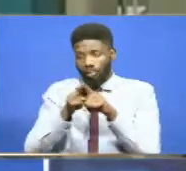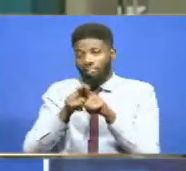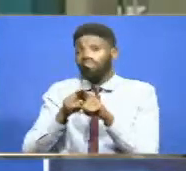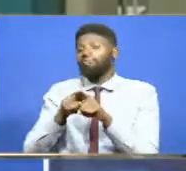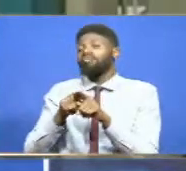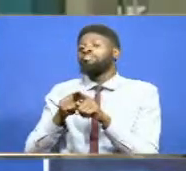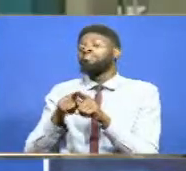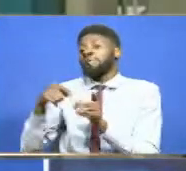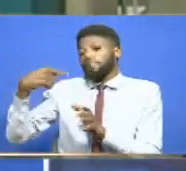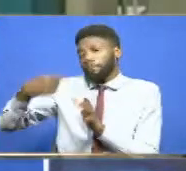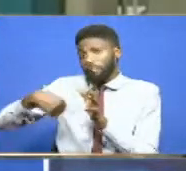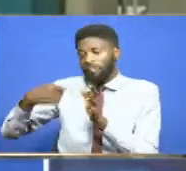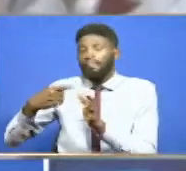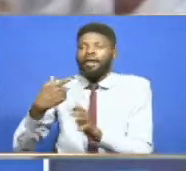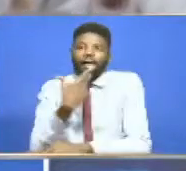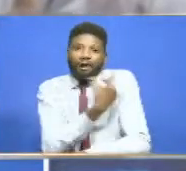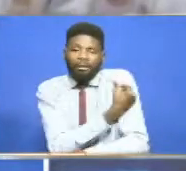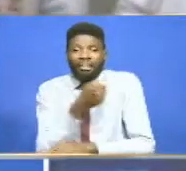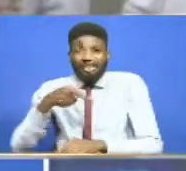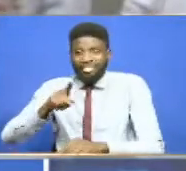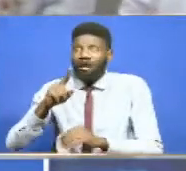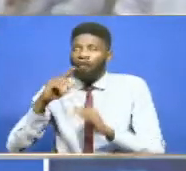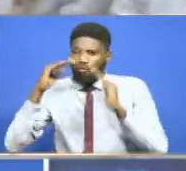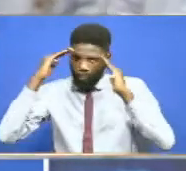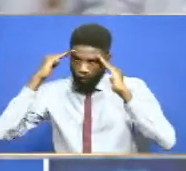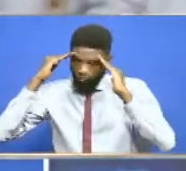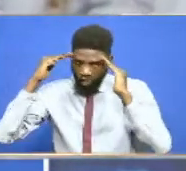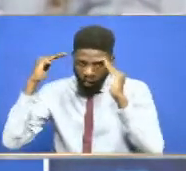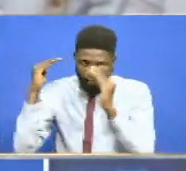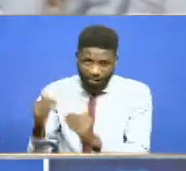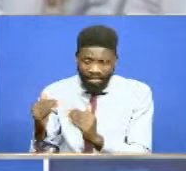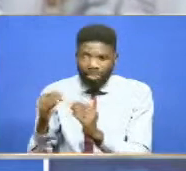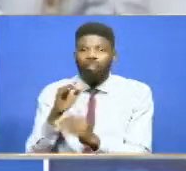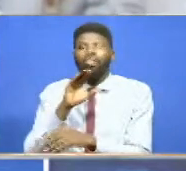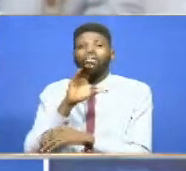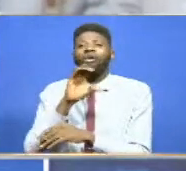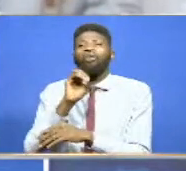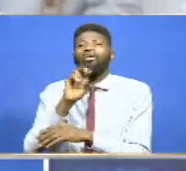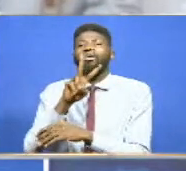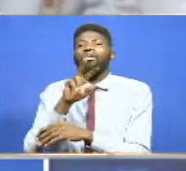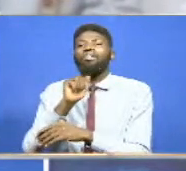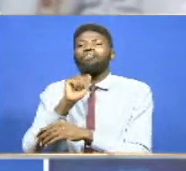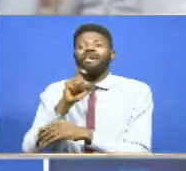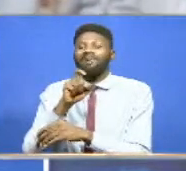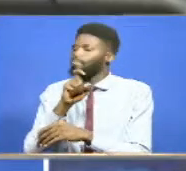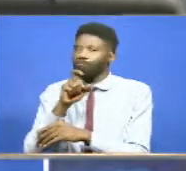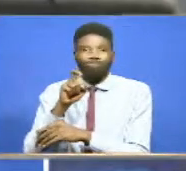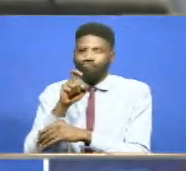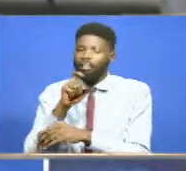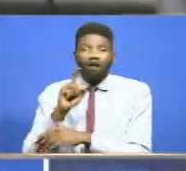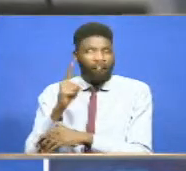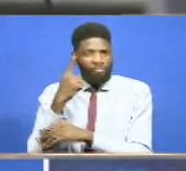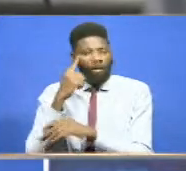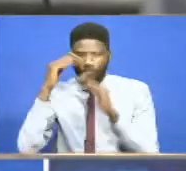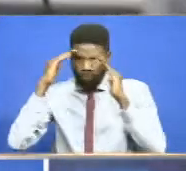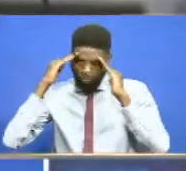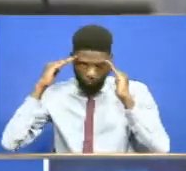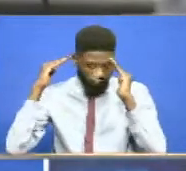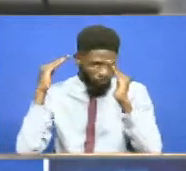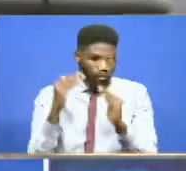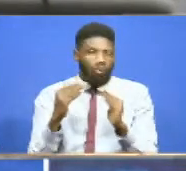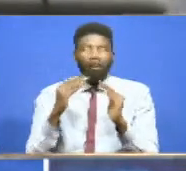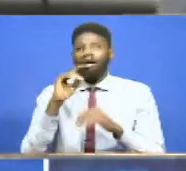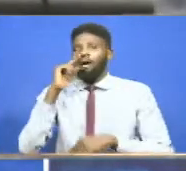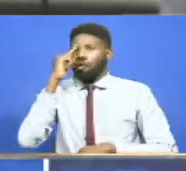zimeelekeza juhudi kutoka utoaji chanjo kwa ule mpango wa COVAX na kutoa umuhimu kwa raia wao, na hivyo